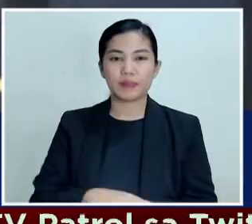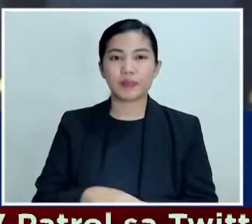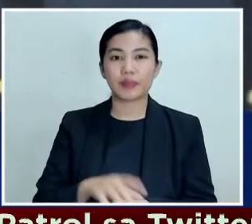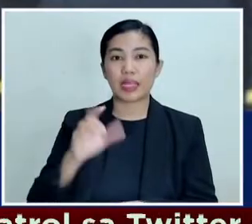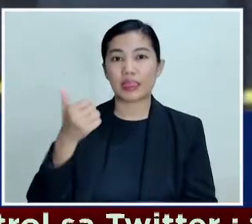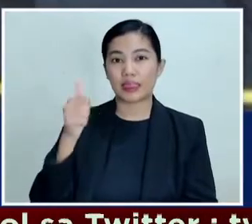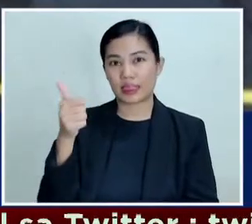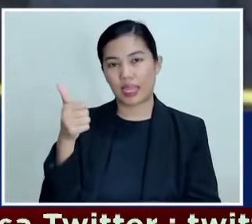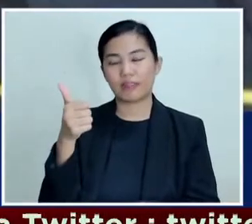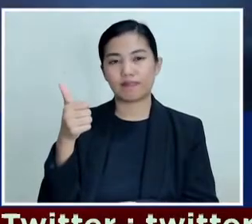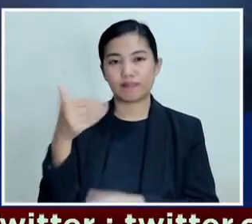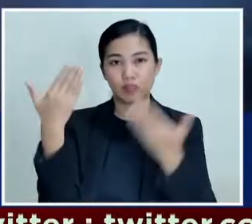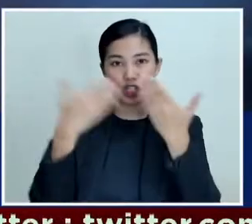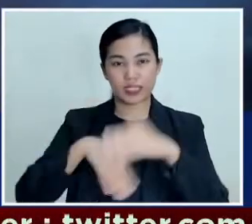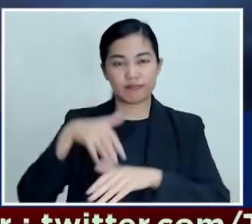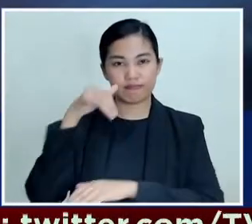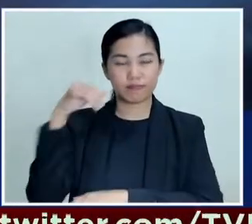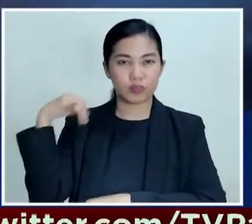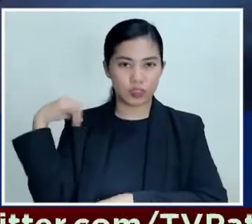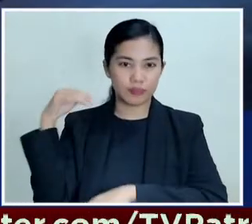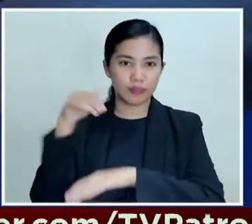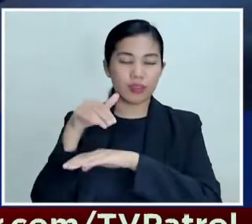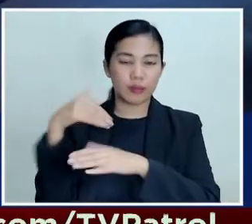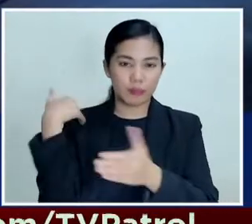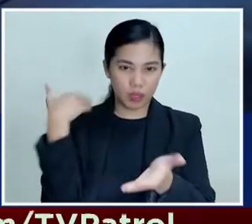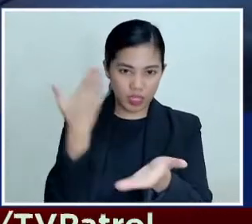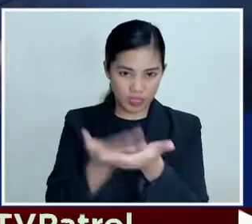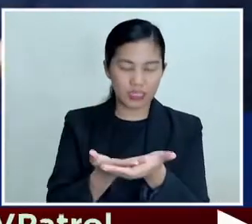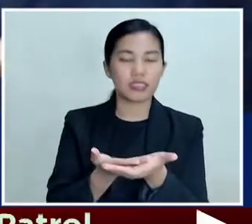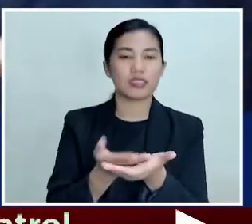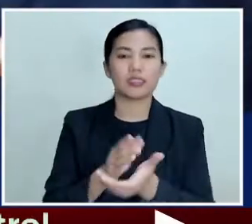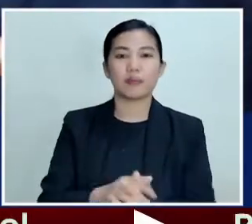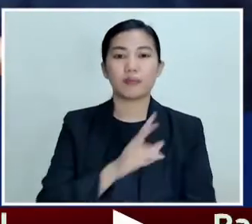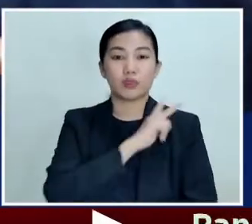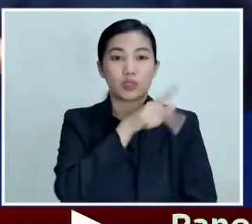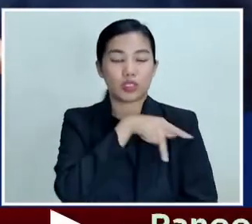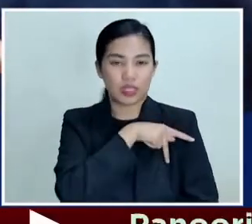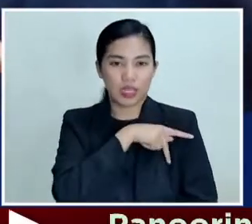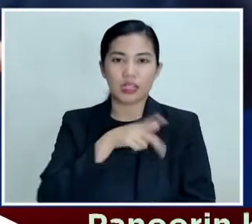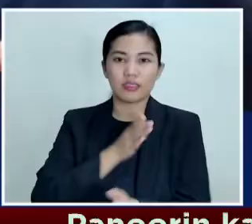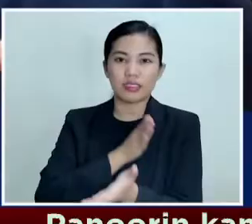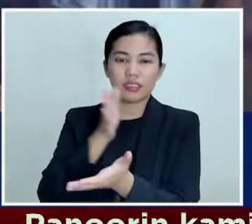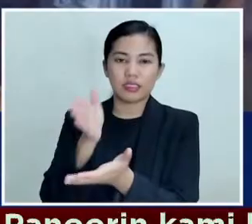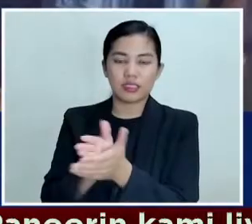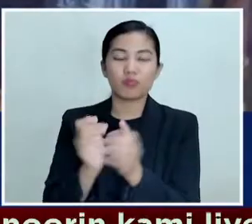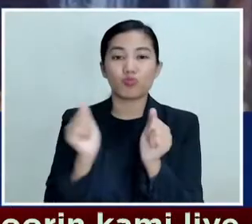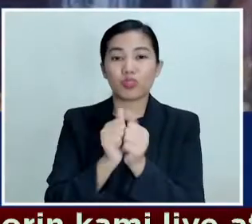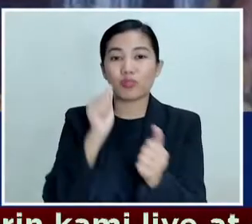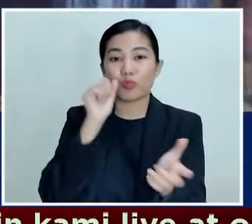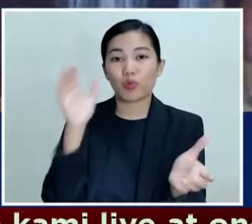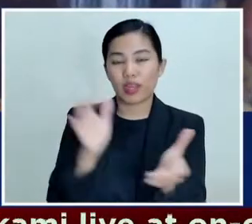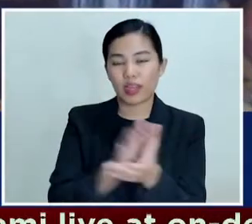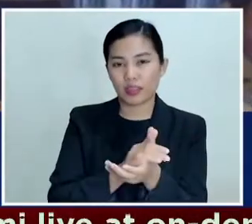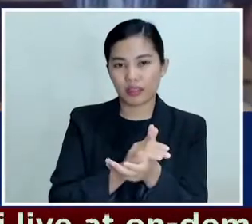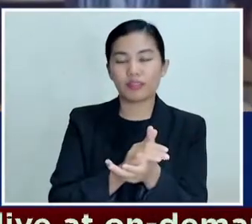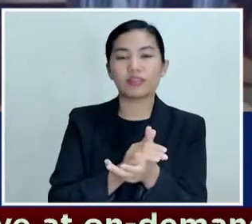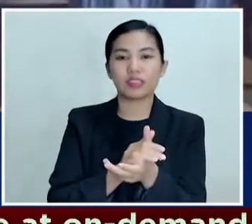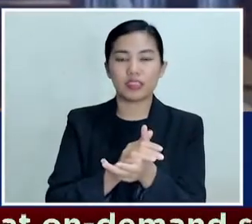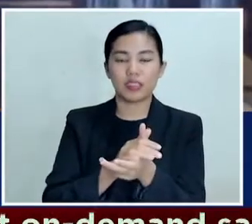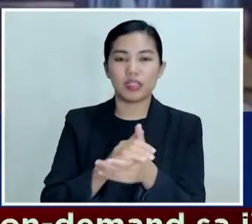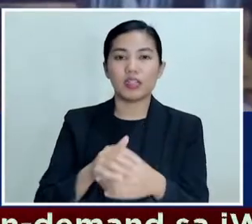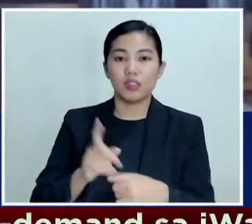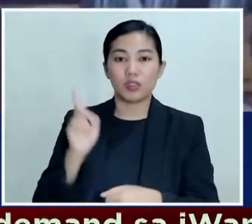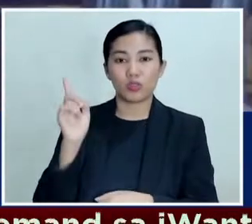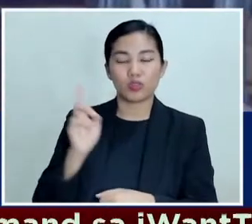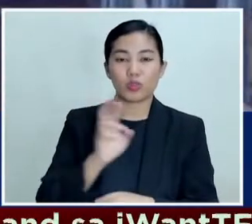Pangulo. Personal na dumalo ang Pangulo kasama si First Lady Liza Araneta Marcos sa Royal Coronation